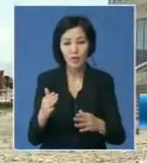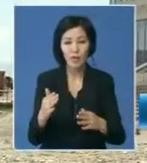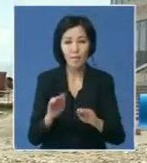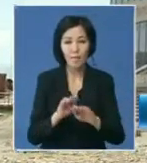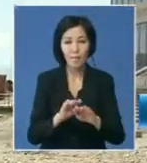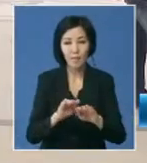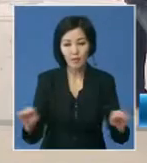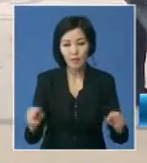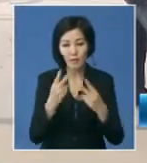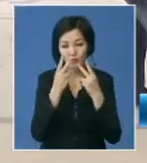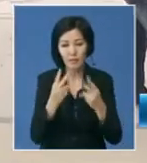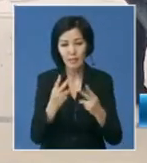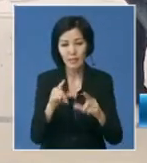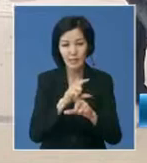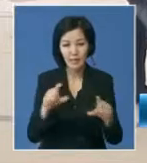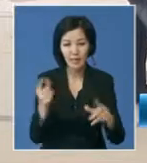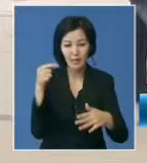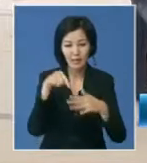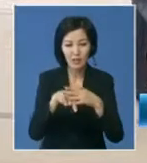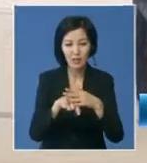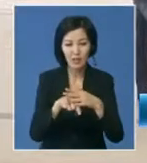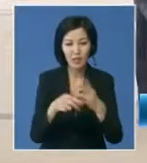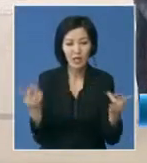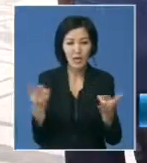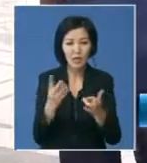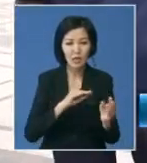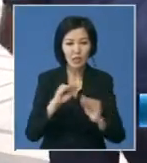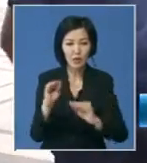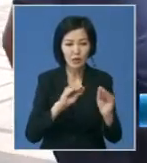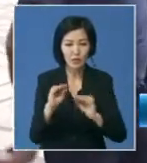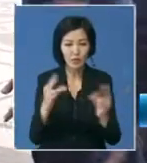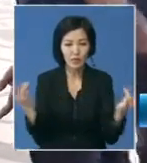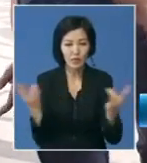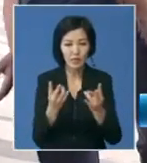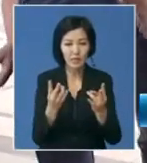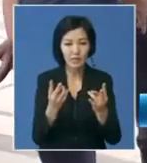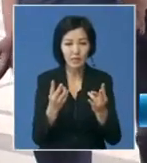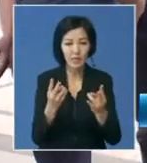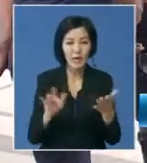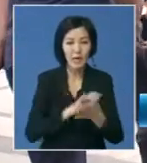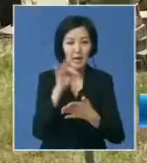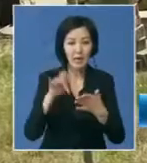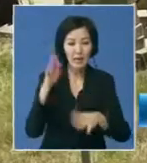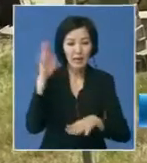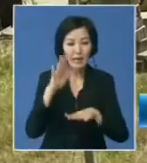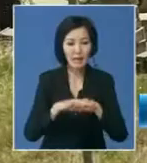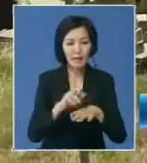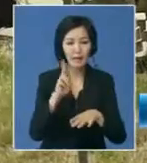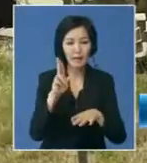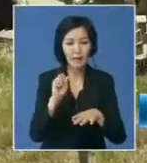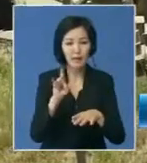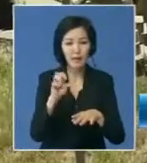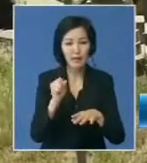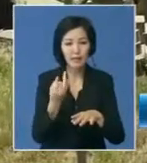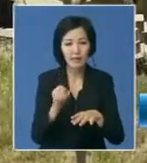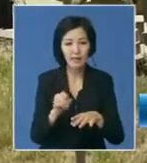танысты. Ғимараттың ішінде қажеті керек жарықпен қамтамасыз етуді Ләззат Тұрлашов қала әкімі Бағдат Қарасаевқа тапсырды. Сонымен қатар жастар